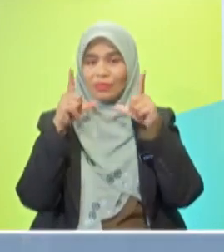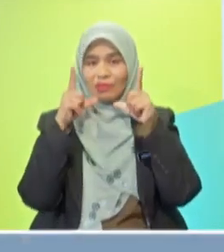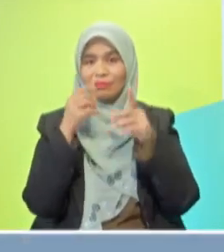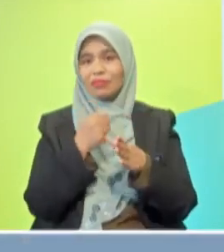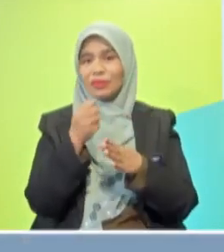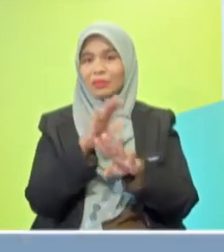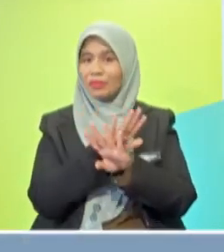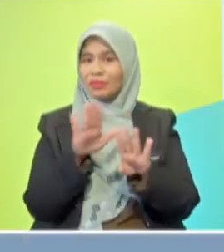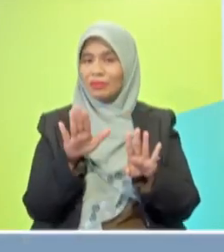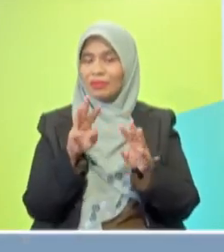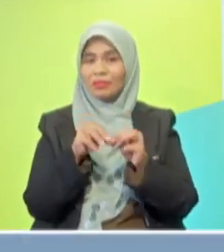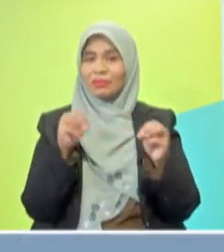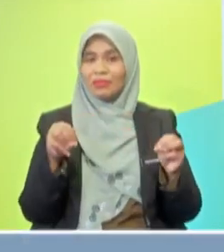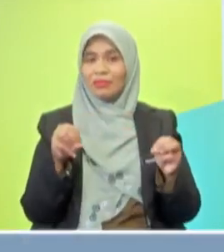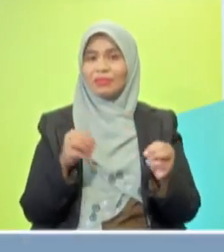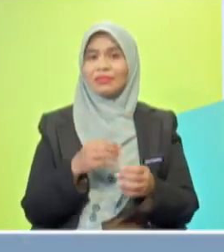Okey, murid-murid.